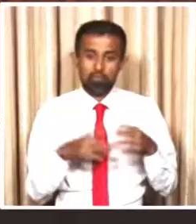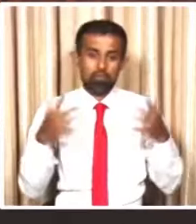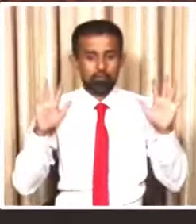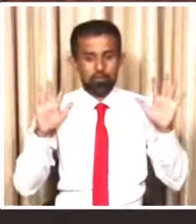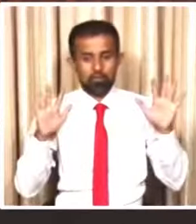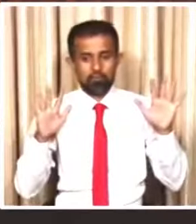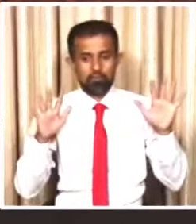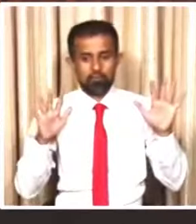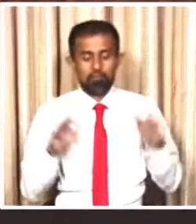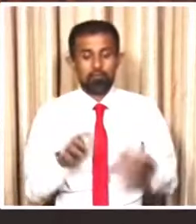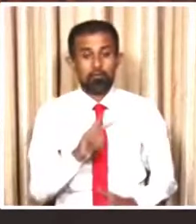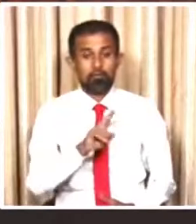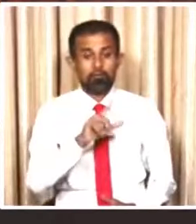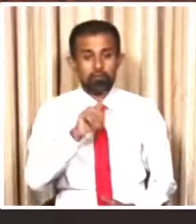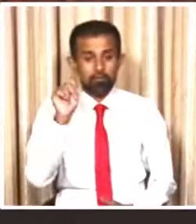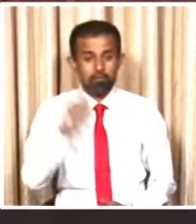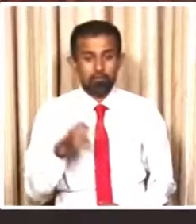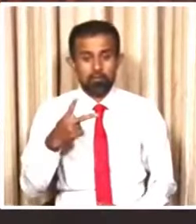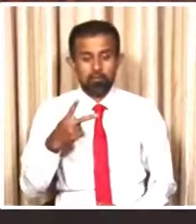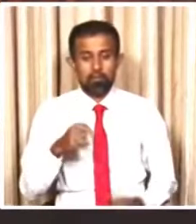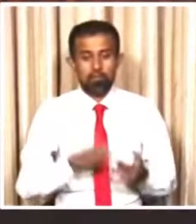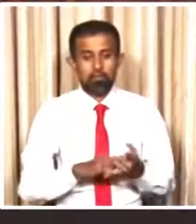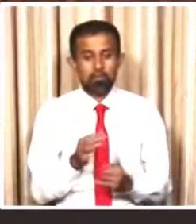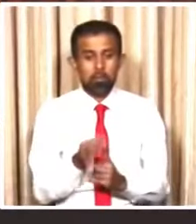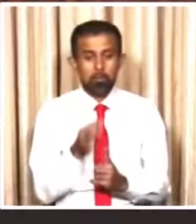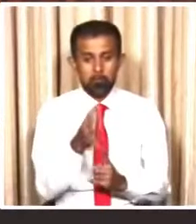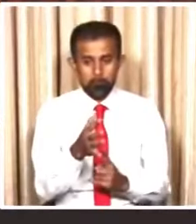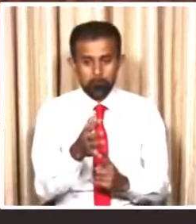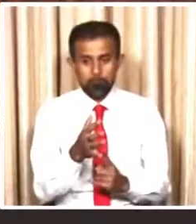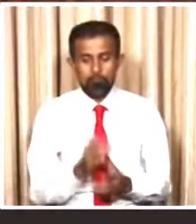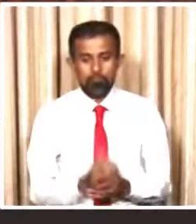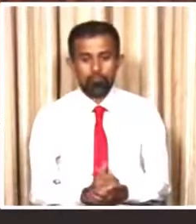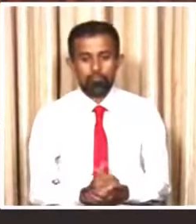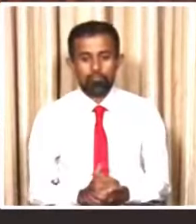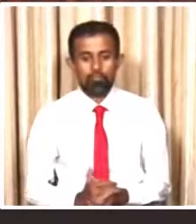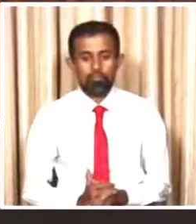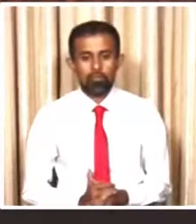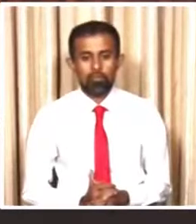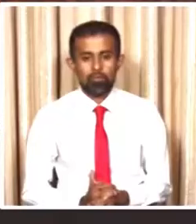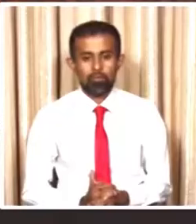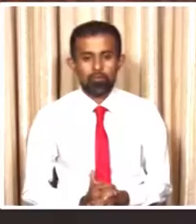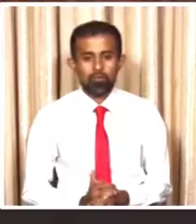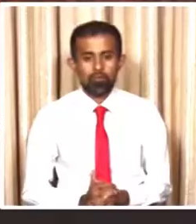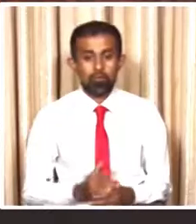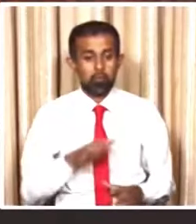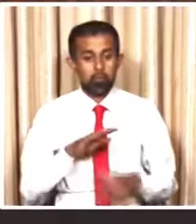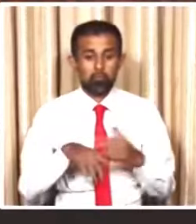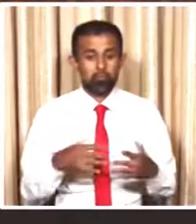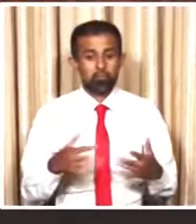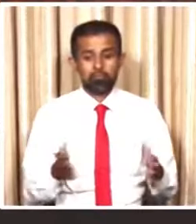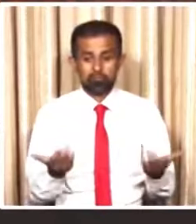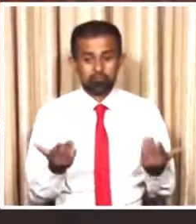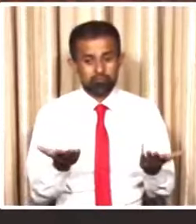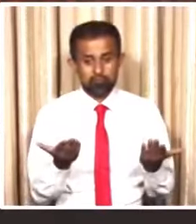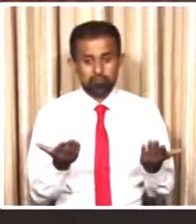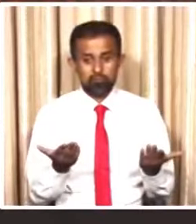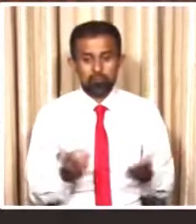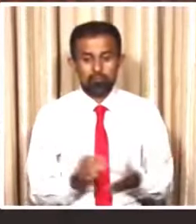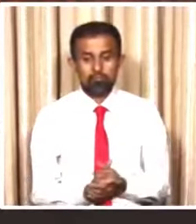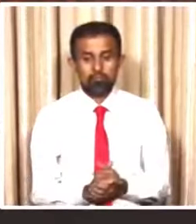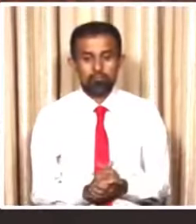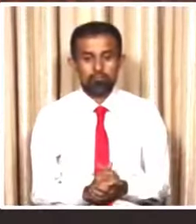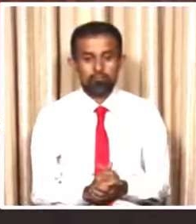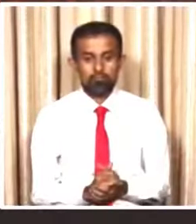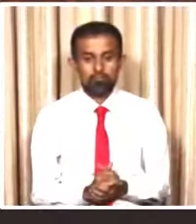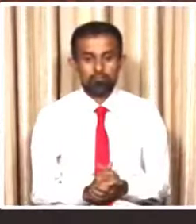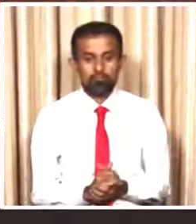ඉවරයි. 27-2 යටතේ ප්‍රශ්නේ සජිත් ප්‍රේමදාස අමතුමා ගන්න. මේ කලබගෑනි ඉවර කරන්න.